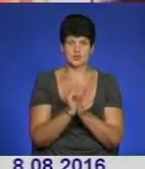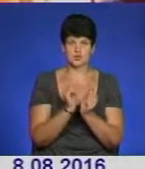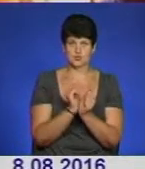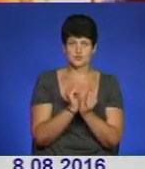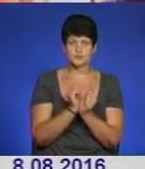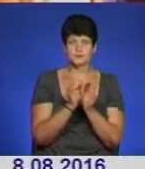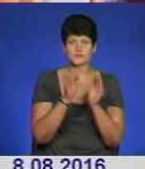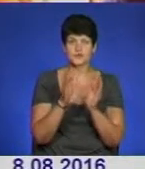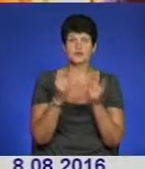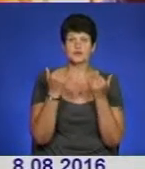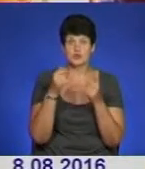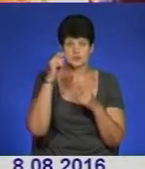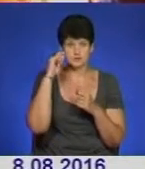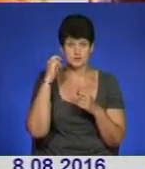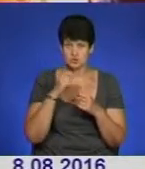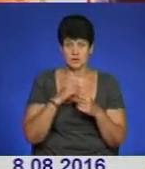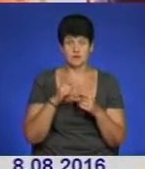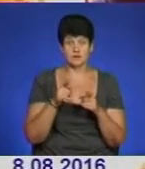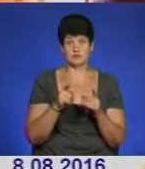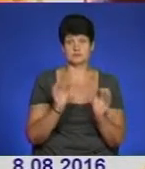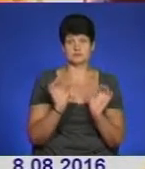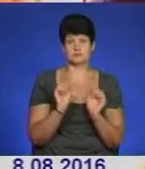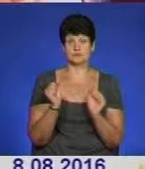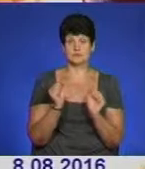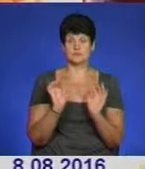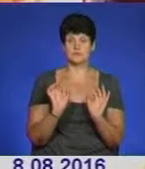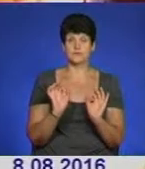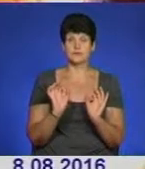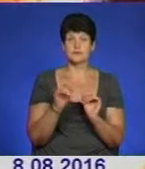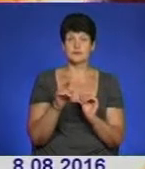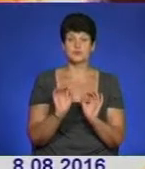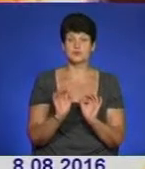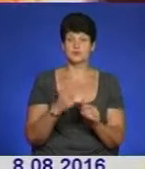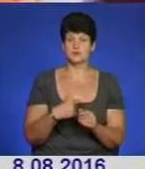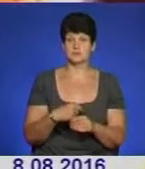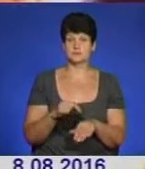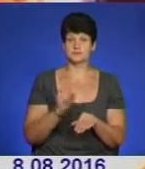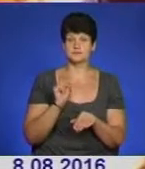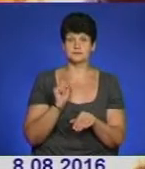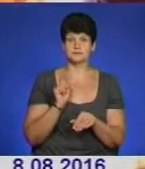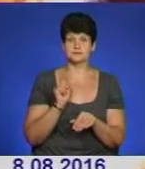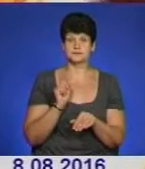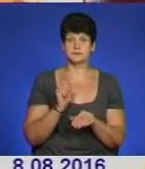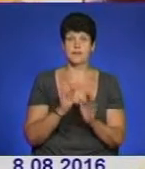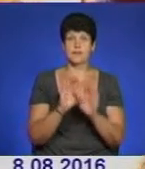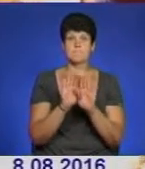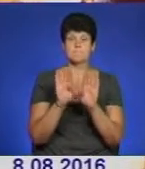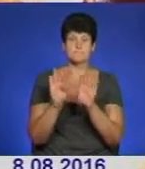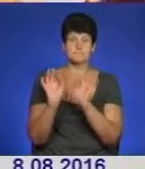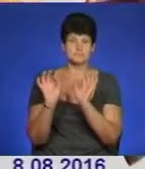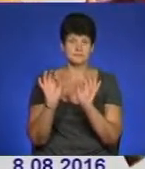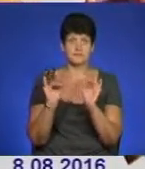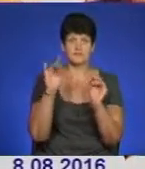навіть в таку спеку, як сьогодні, вона зберігає прохолоду. І тут цілком нормально себе почуваєш. Меблі звичайні,